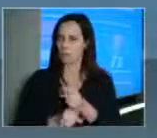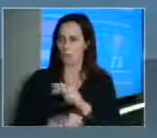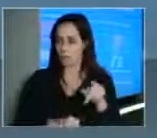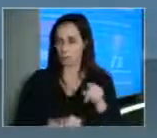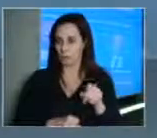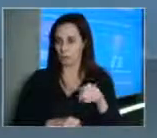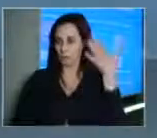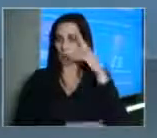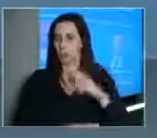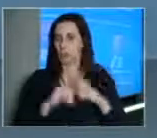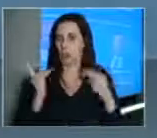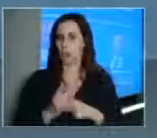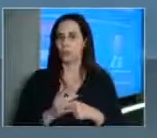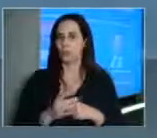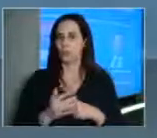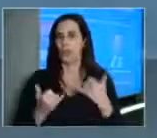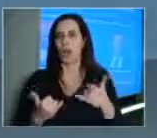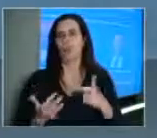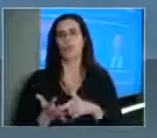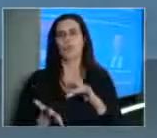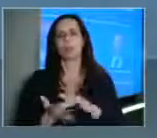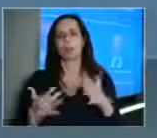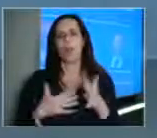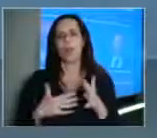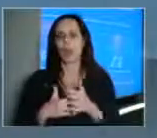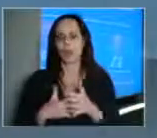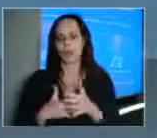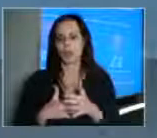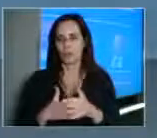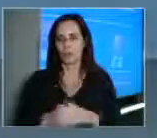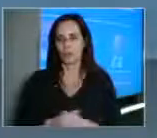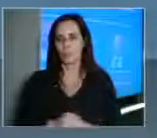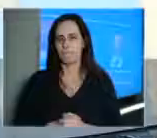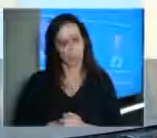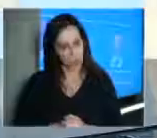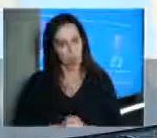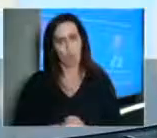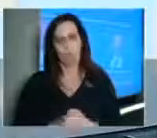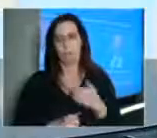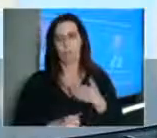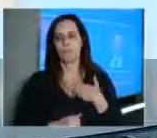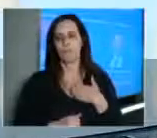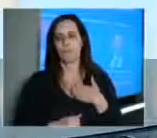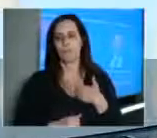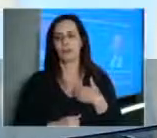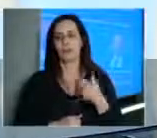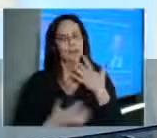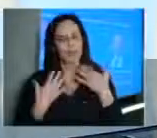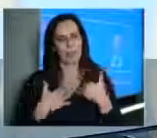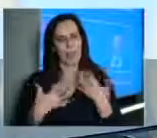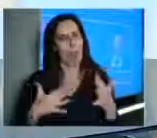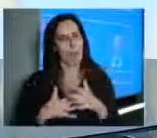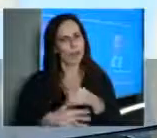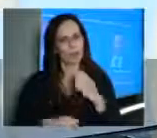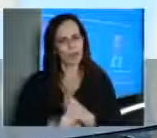בארצות אחרות. איתנו החוקר אהוד בקר, שלום. בוא תספר לנו על